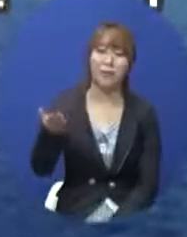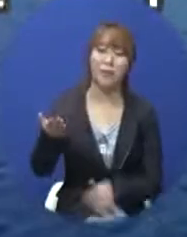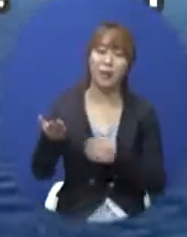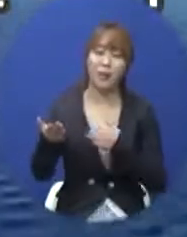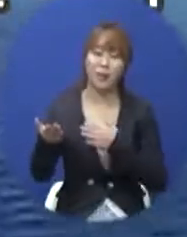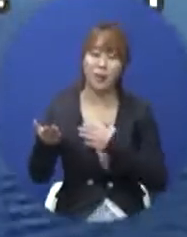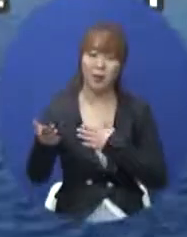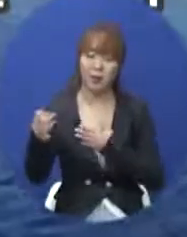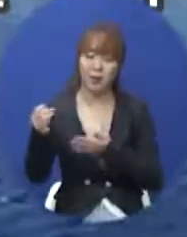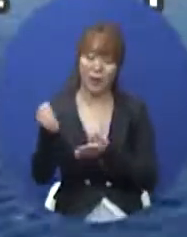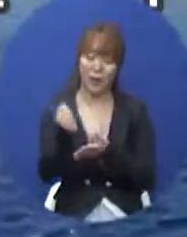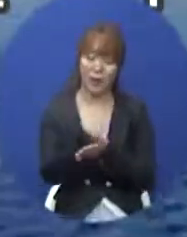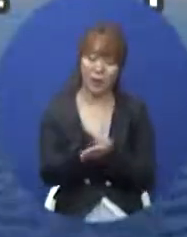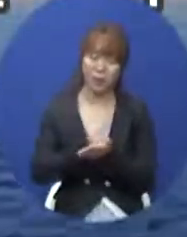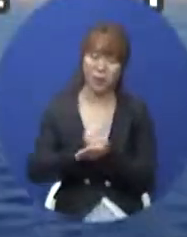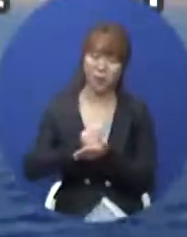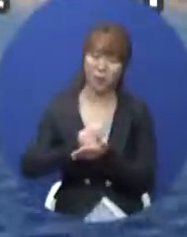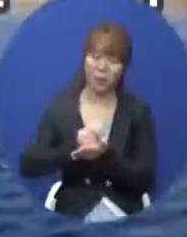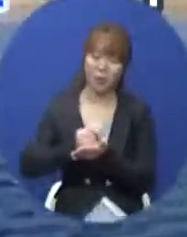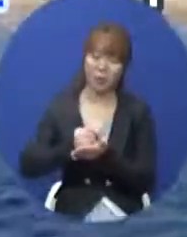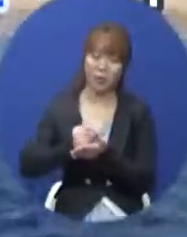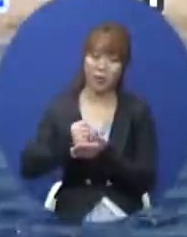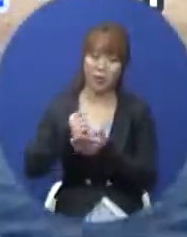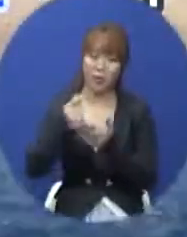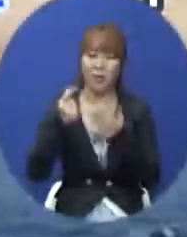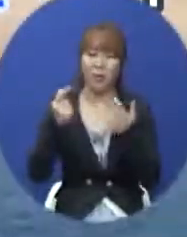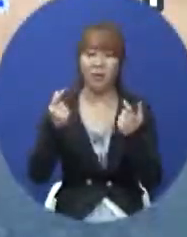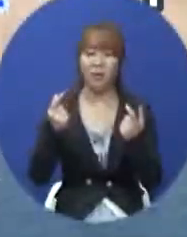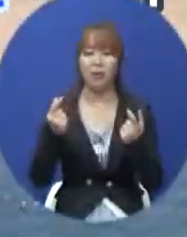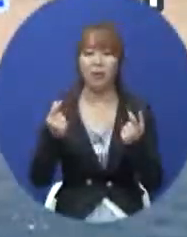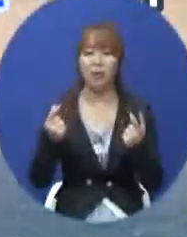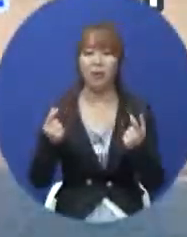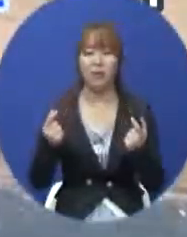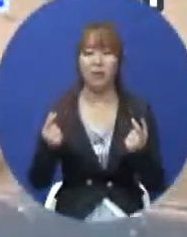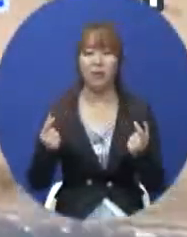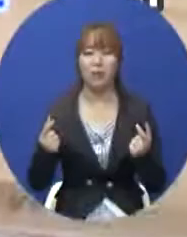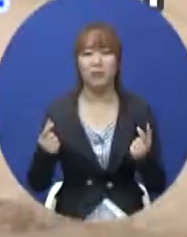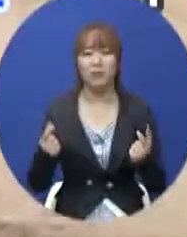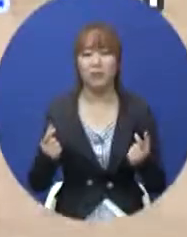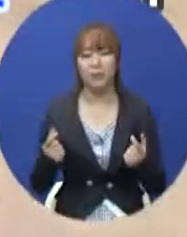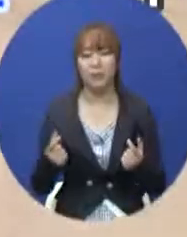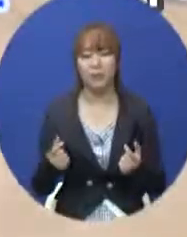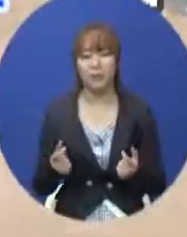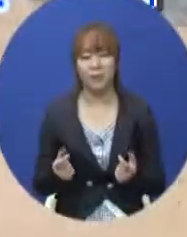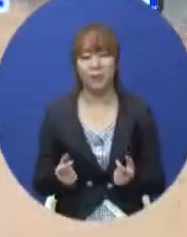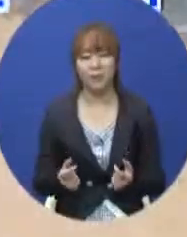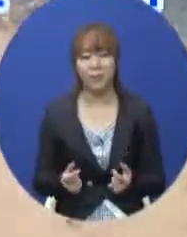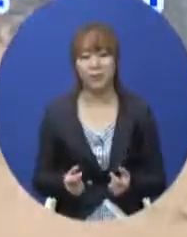너와 나는 운명인 거야